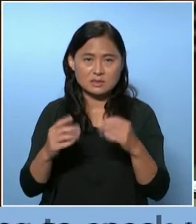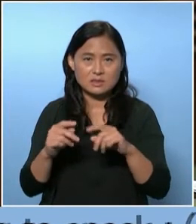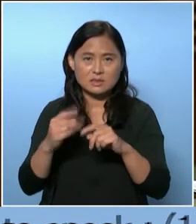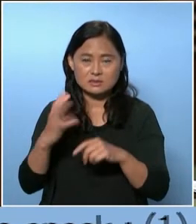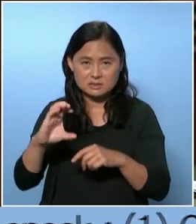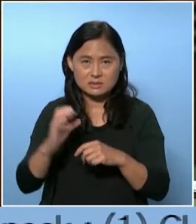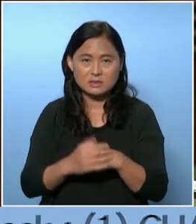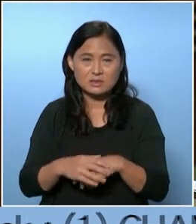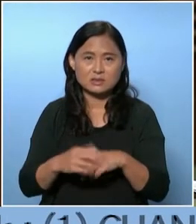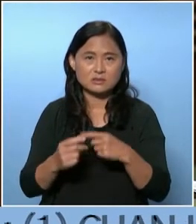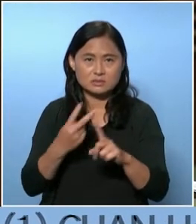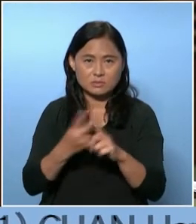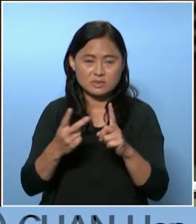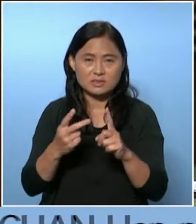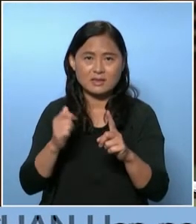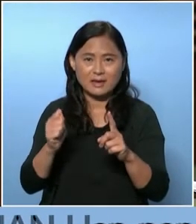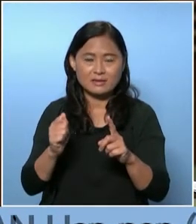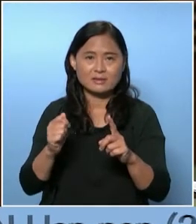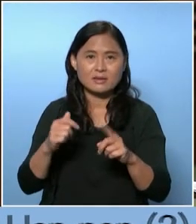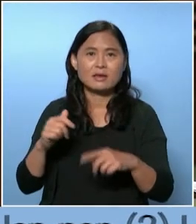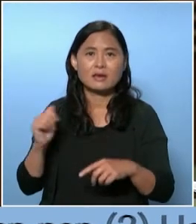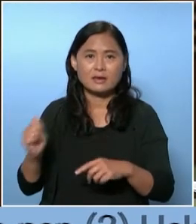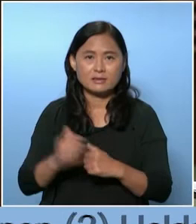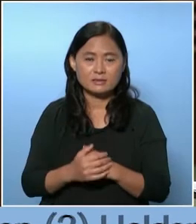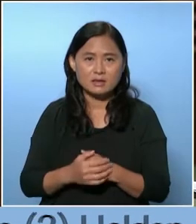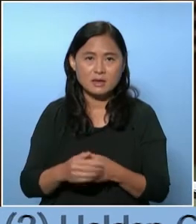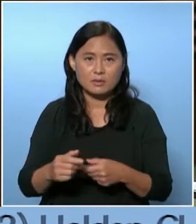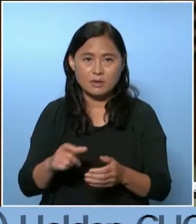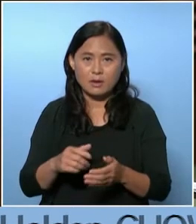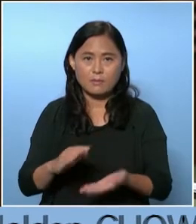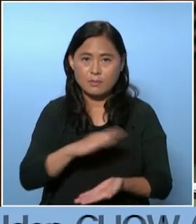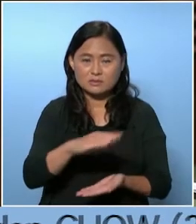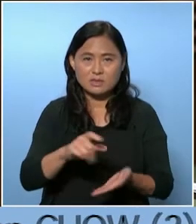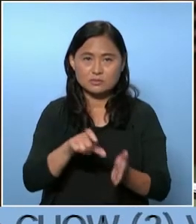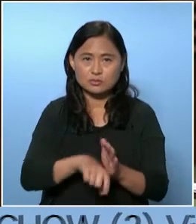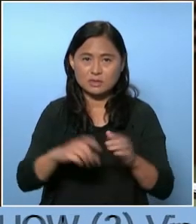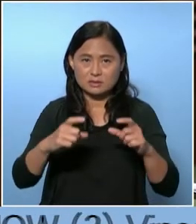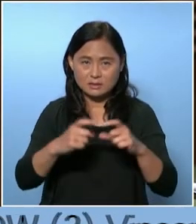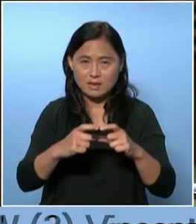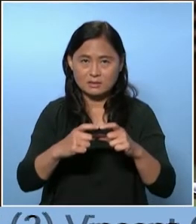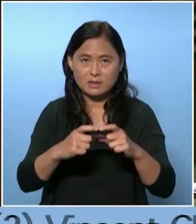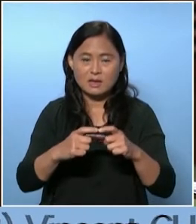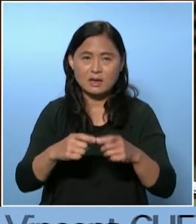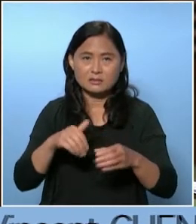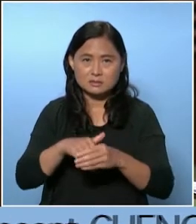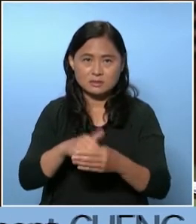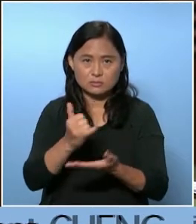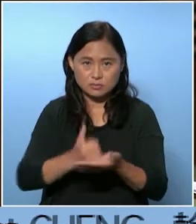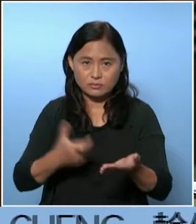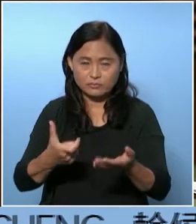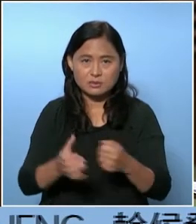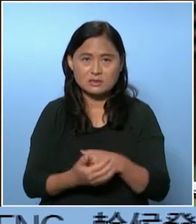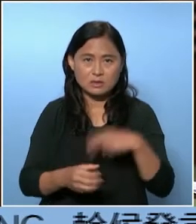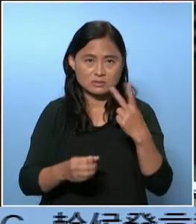第 12AA 條，將交回泊車儲值卡以申請退款的最後期限呢，是由